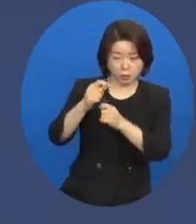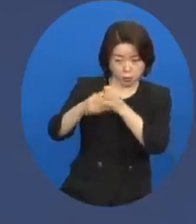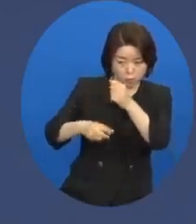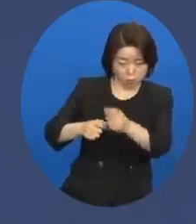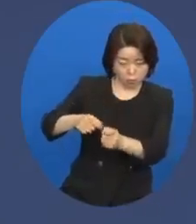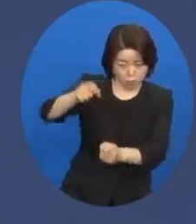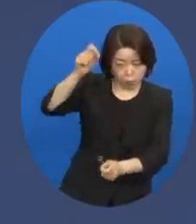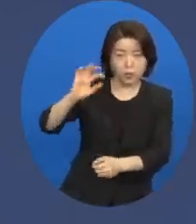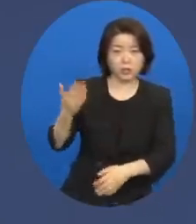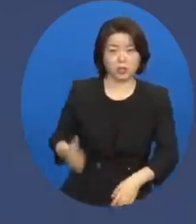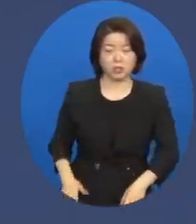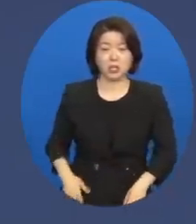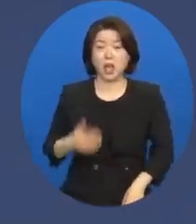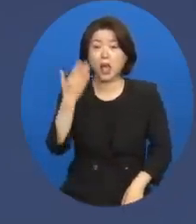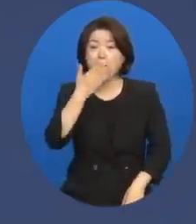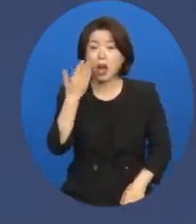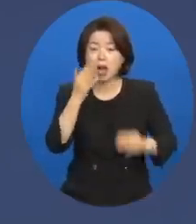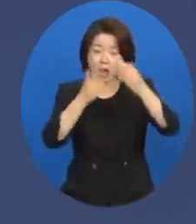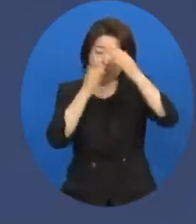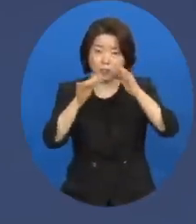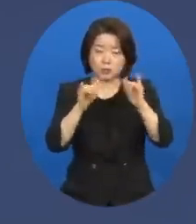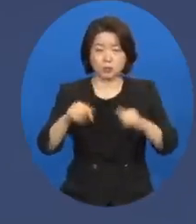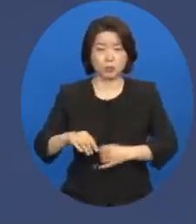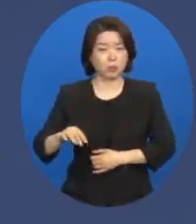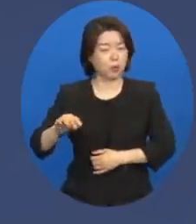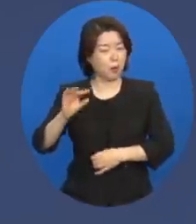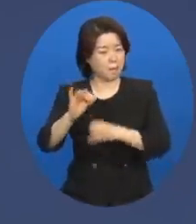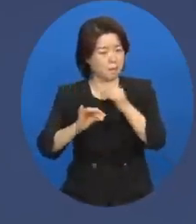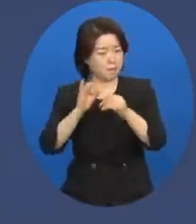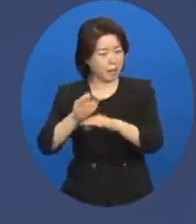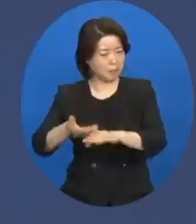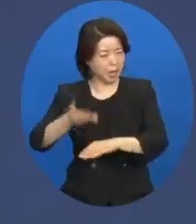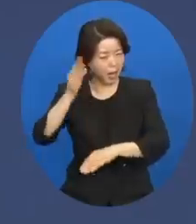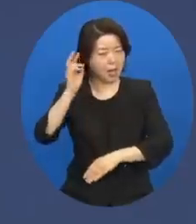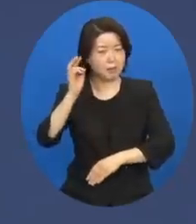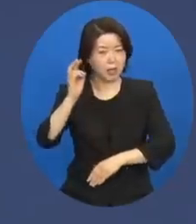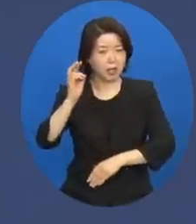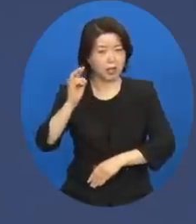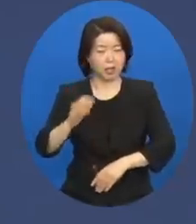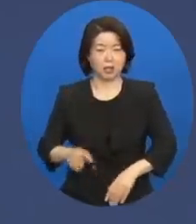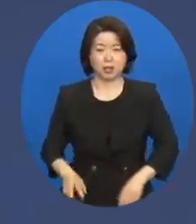얘기입니다. 가나안 성도가 100만을 넘을 거라 이렇게 이야기를 했습니다.